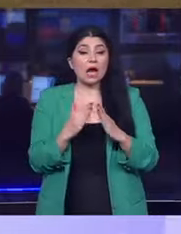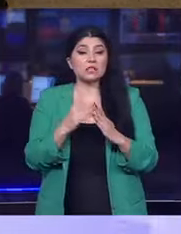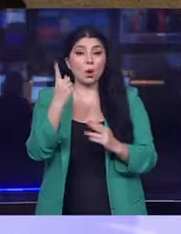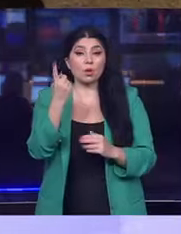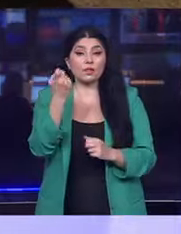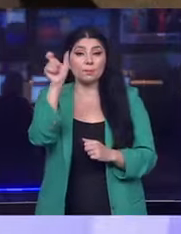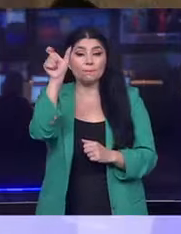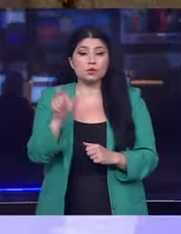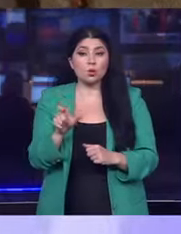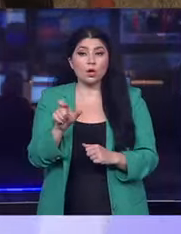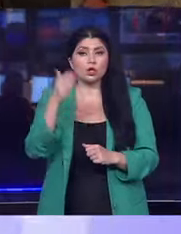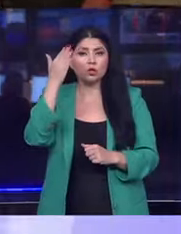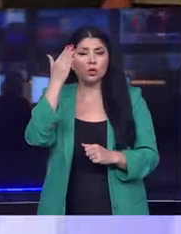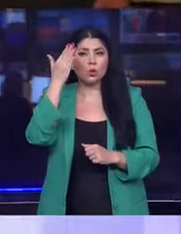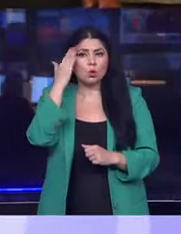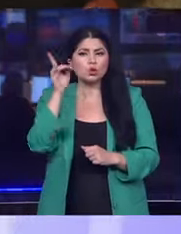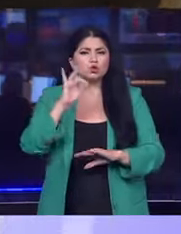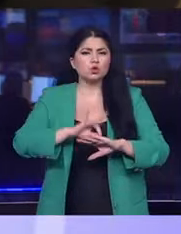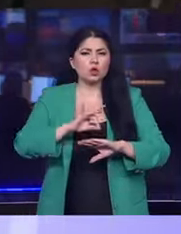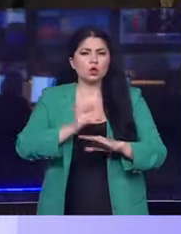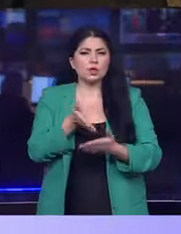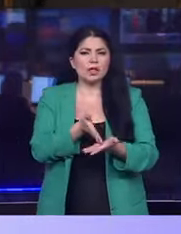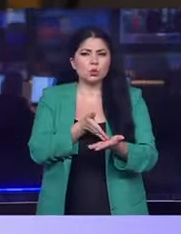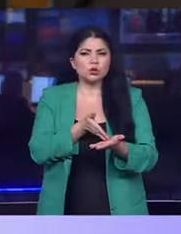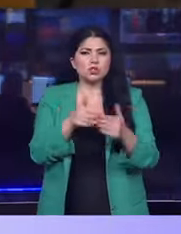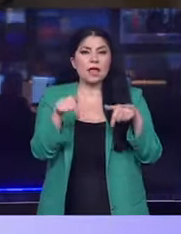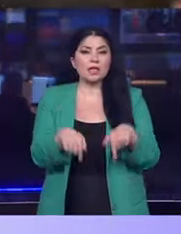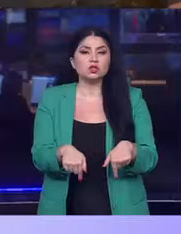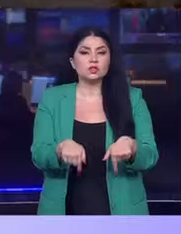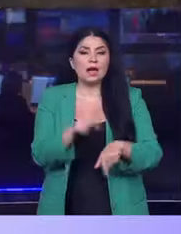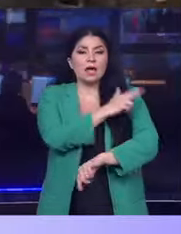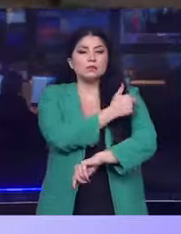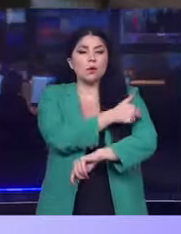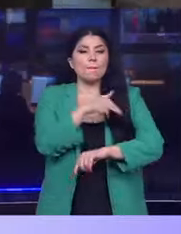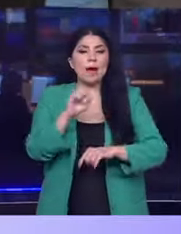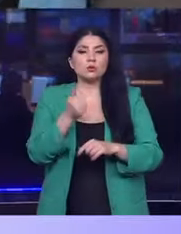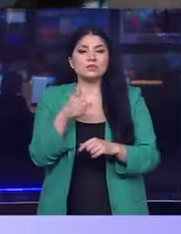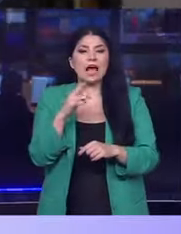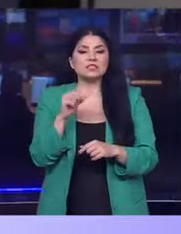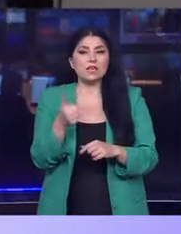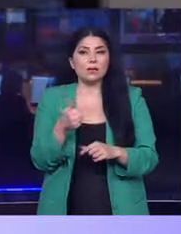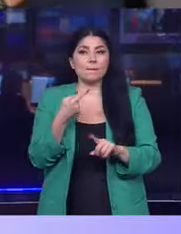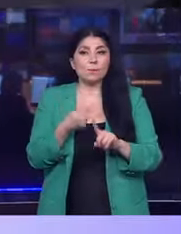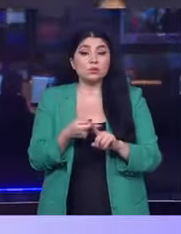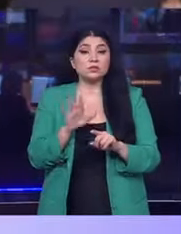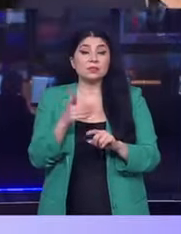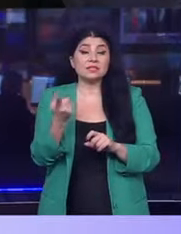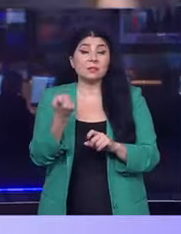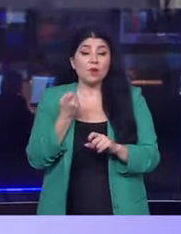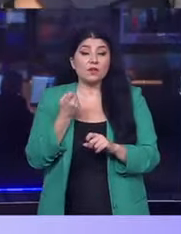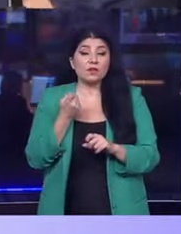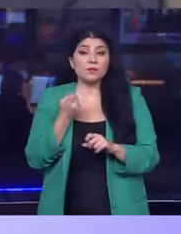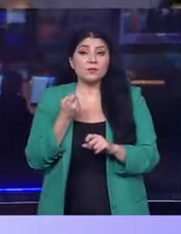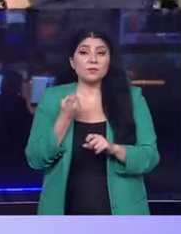la unul dintre cunoscuții medici chirurgi de aici, de la Spitalul Marius Nasta, și ar putea proveni